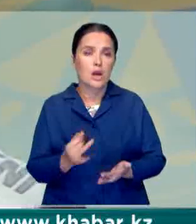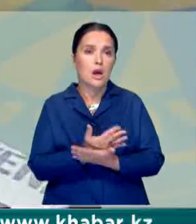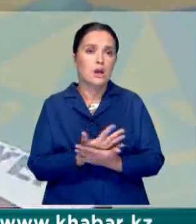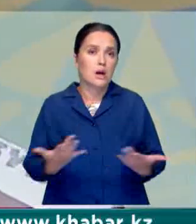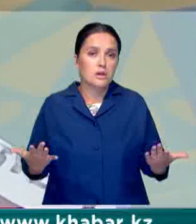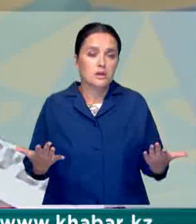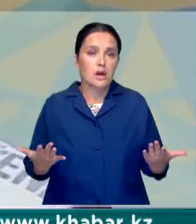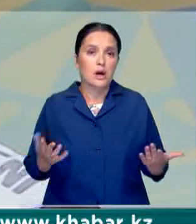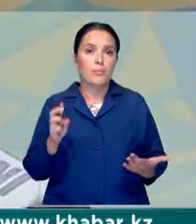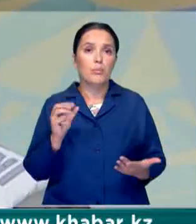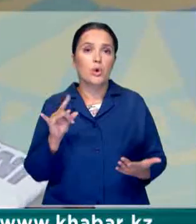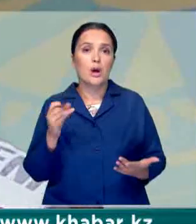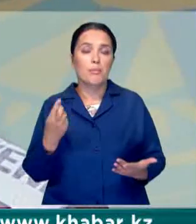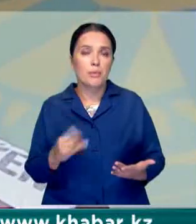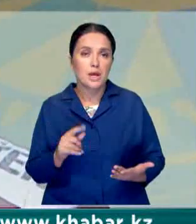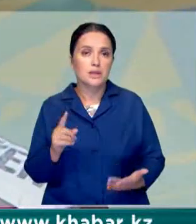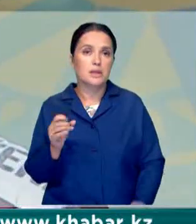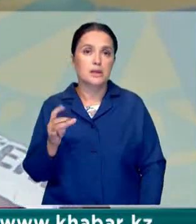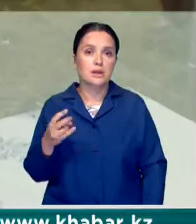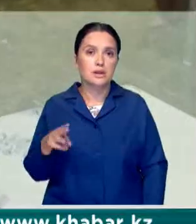Бакихана, Бурабай, Зеренду.